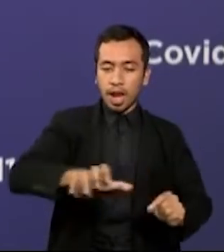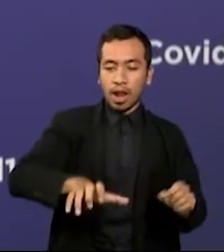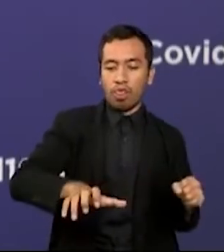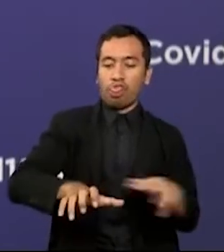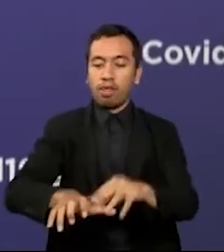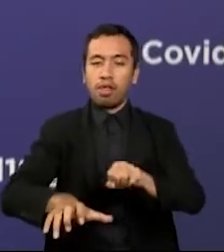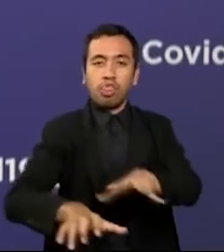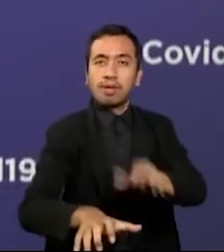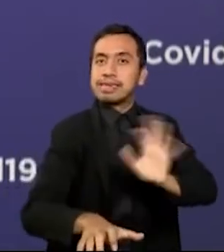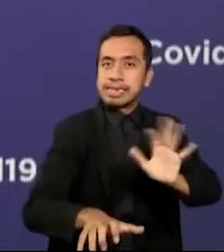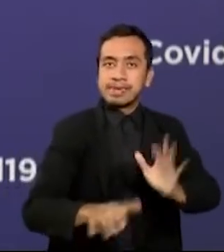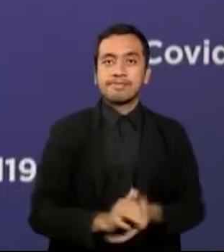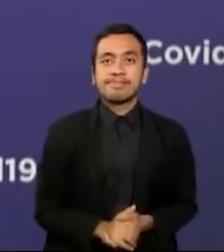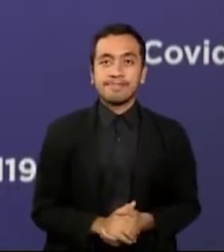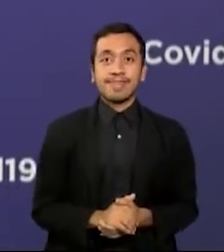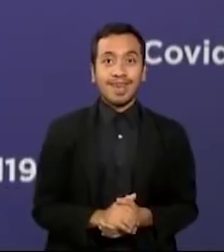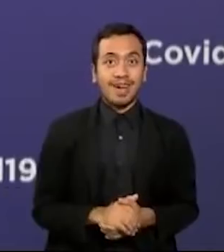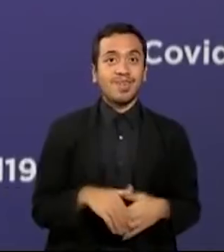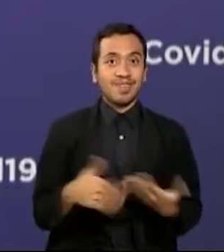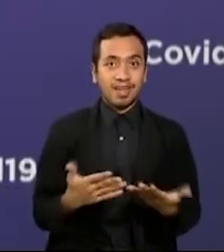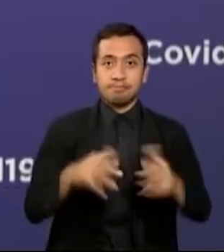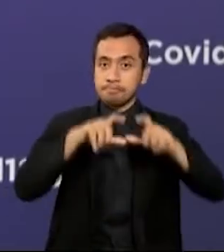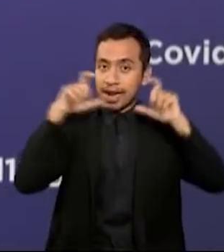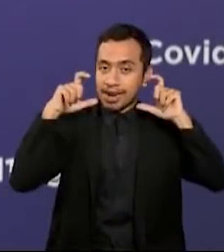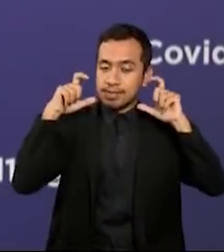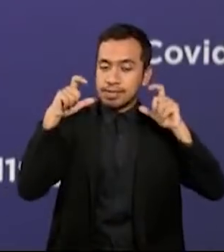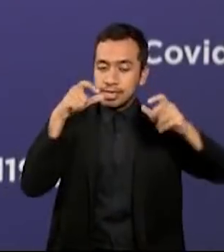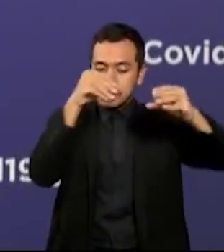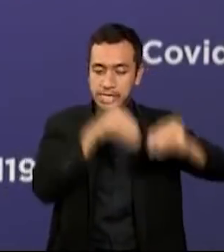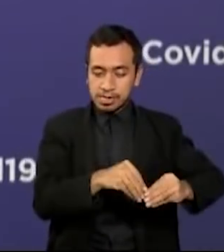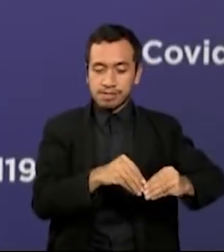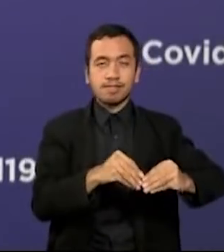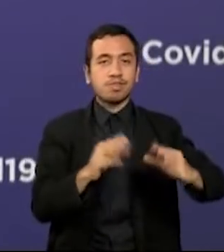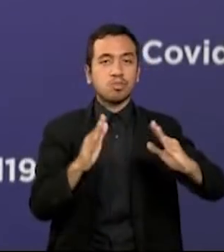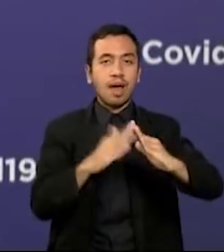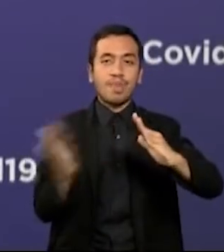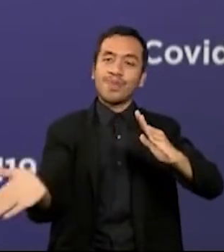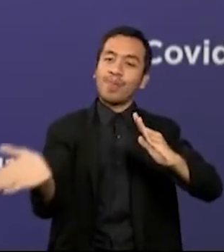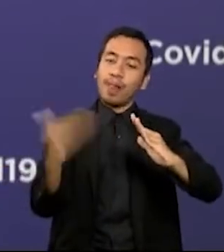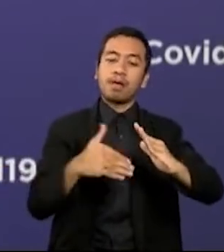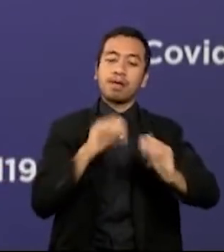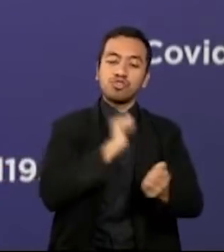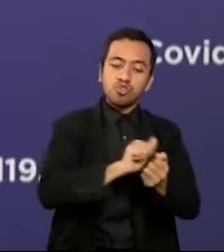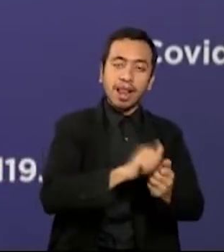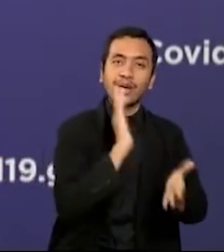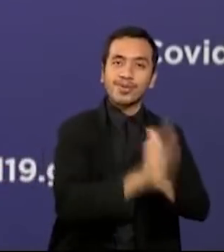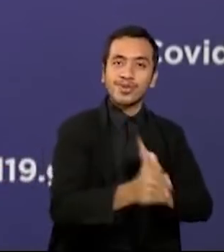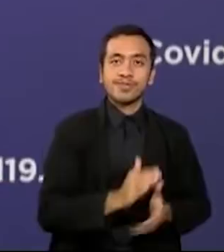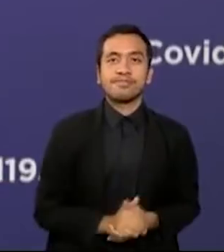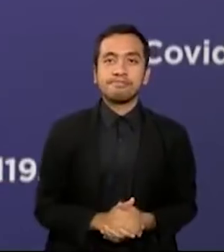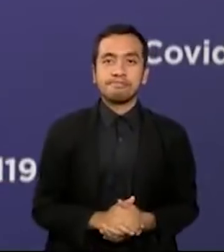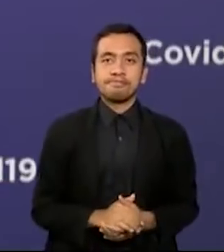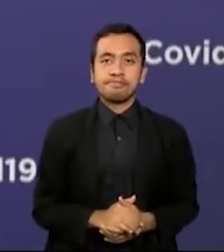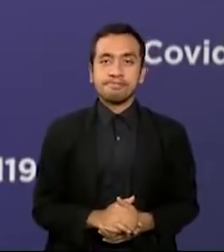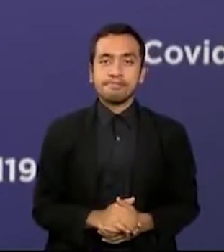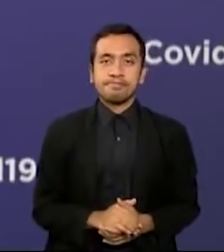segera cuci setelah kita sampai di rumah kembali. Penggunaan masker ini hanya dapat efektif apabila kita